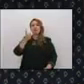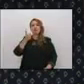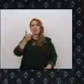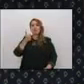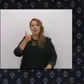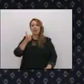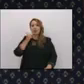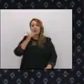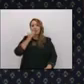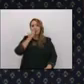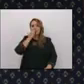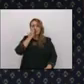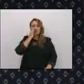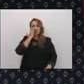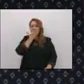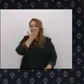جانفي 2004،